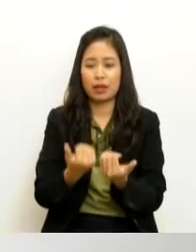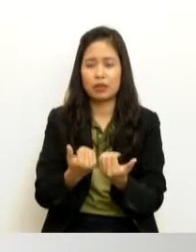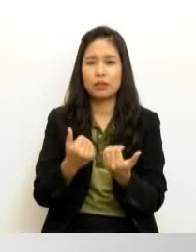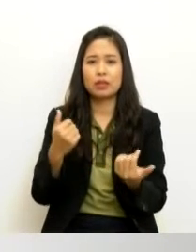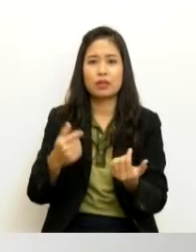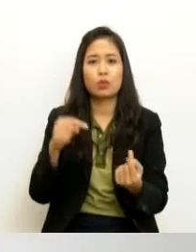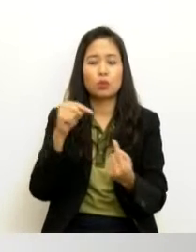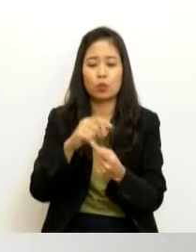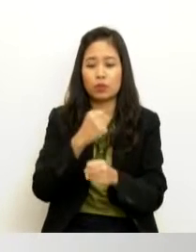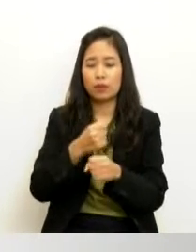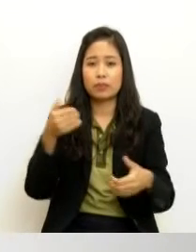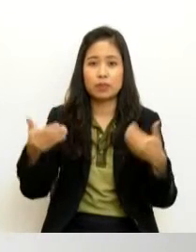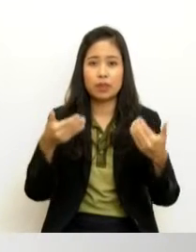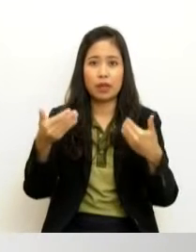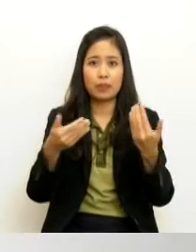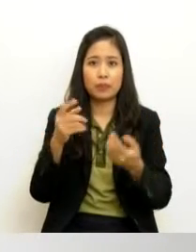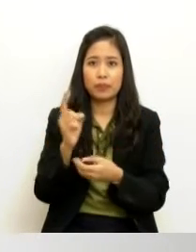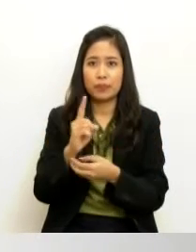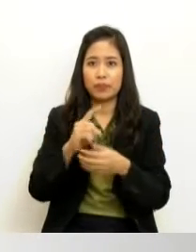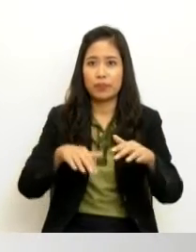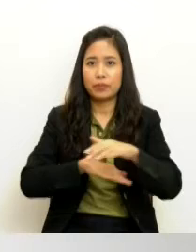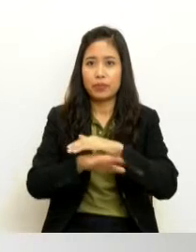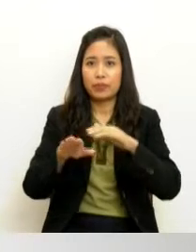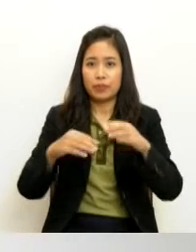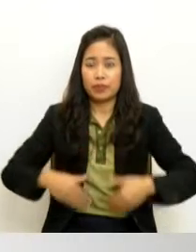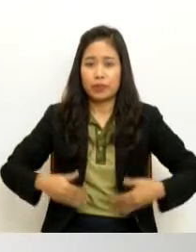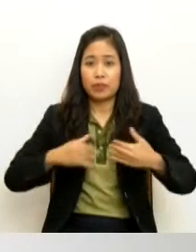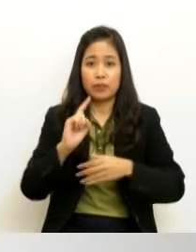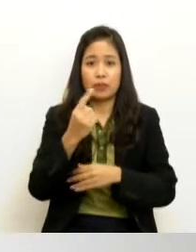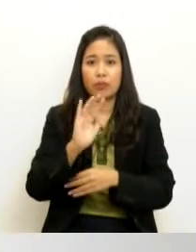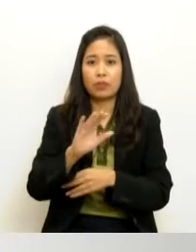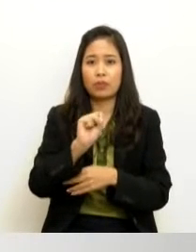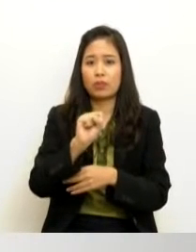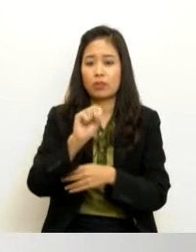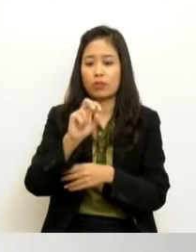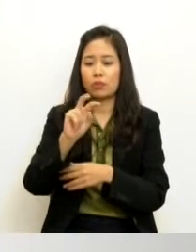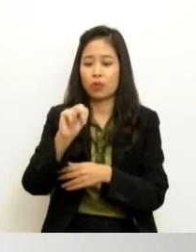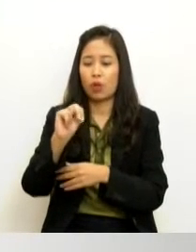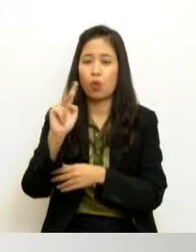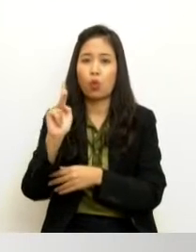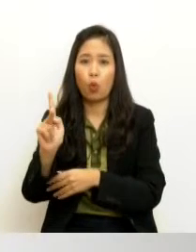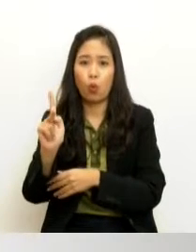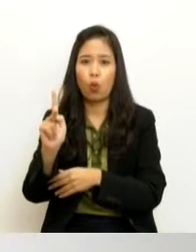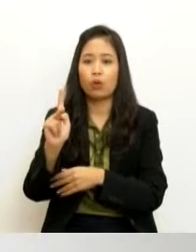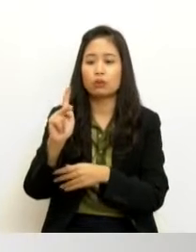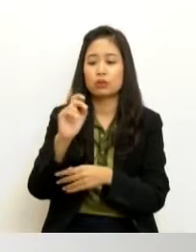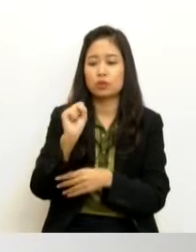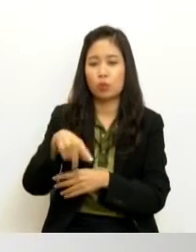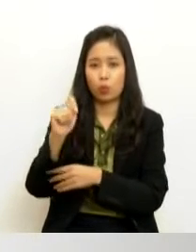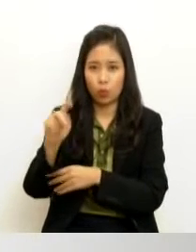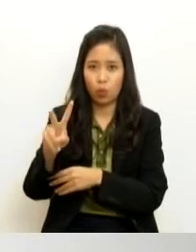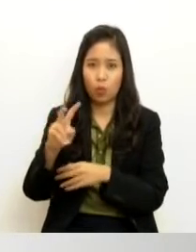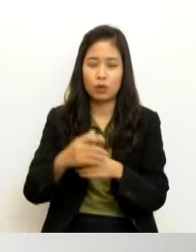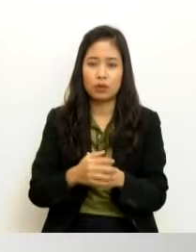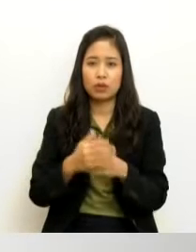การดำเนินกิจกรรมบนฐาน New Normal ของสำนักพัฒนานวัตกรรมการจัดการศึกษาของสำนักงานคณะกรรมการการศึกษาขั้นพื้นฐานนะคะโ